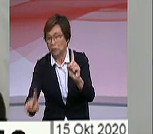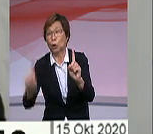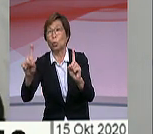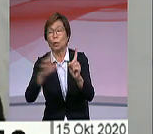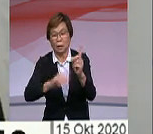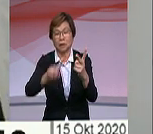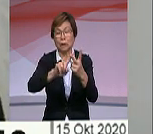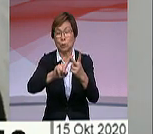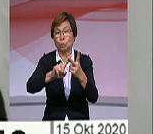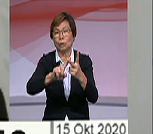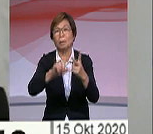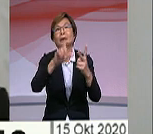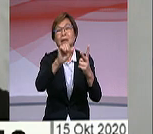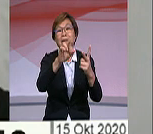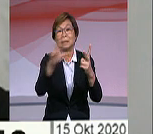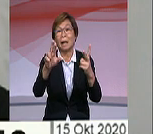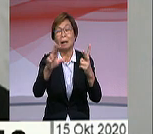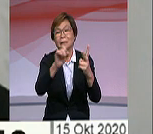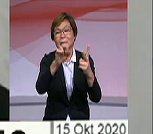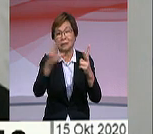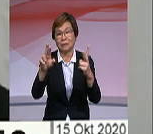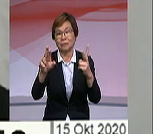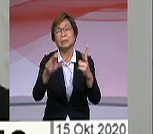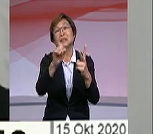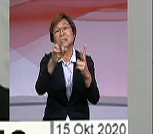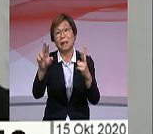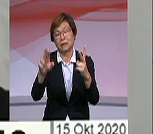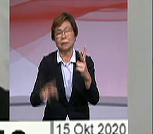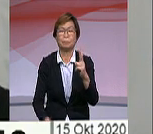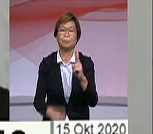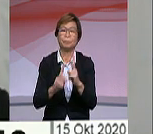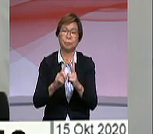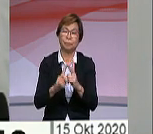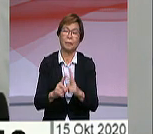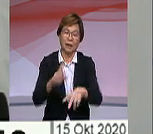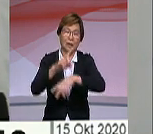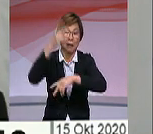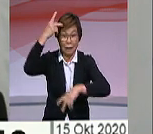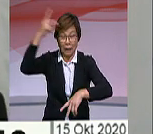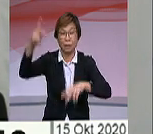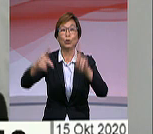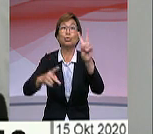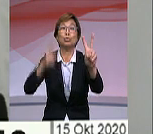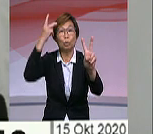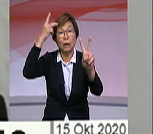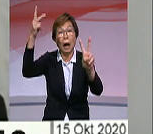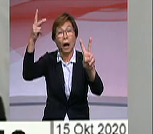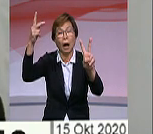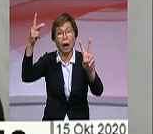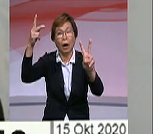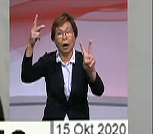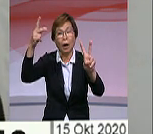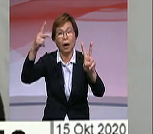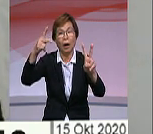satu kes severe acute respiratory infection. Di negeri Kelantan, dua kes daripada saringan